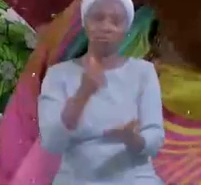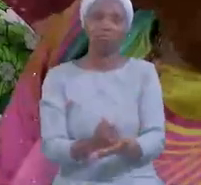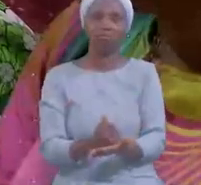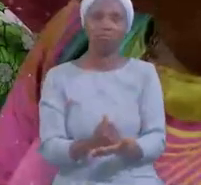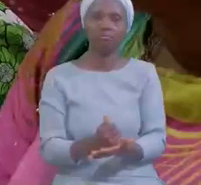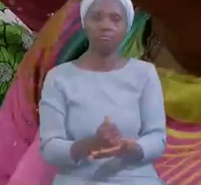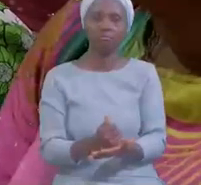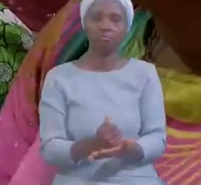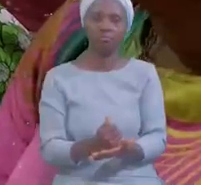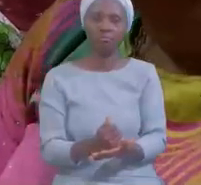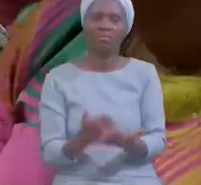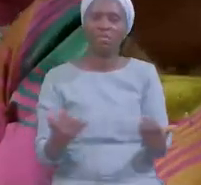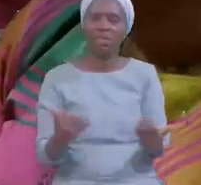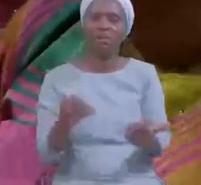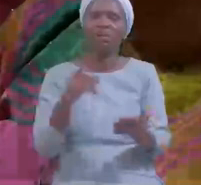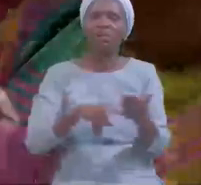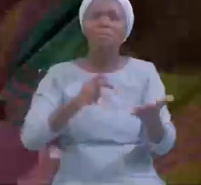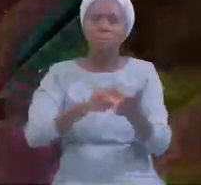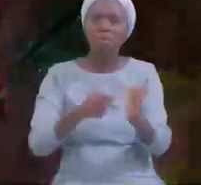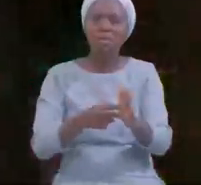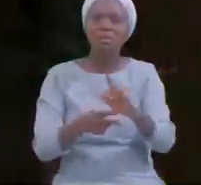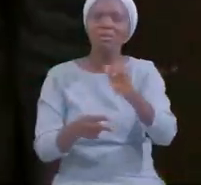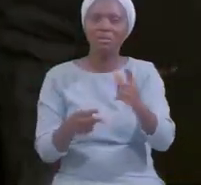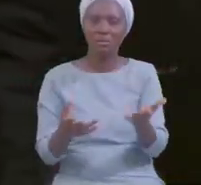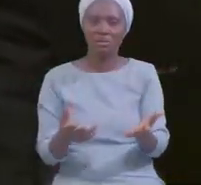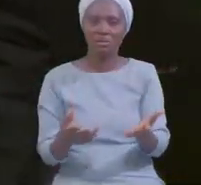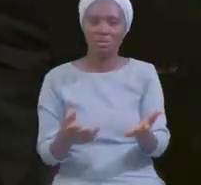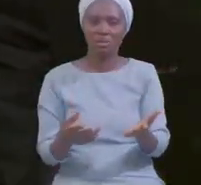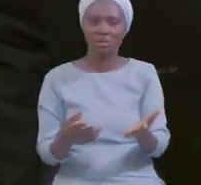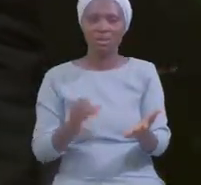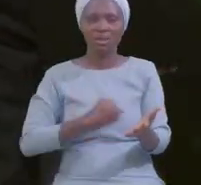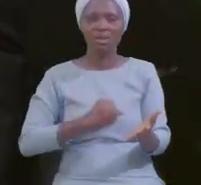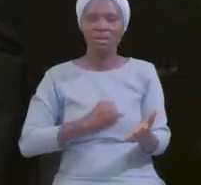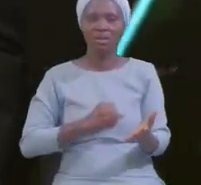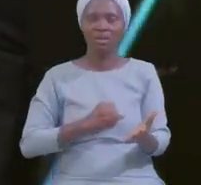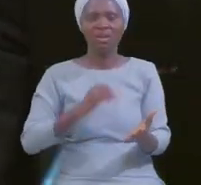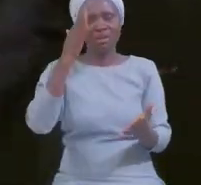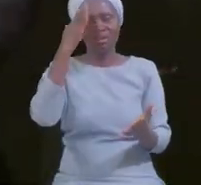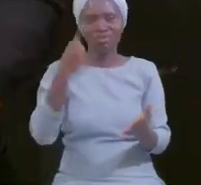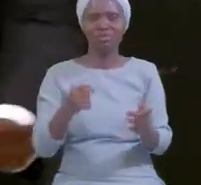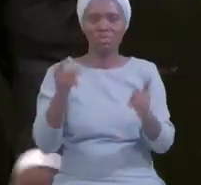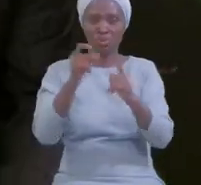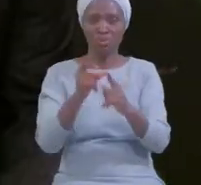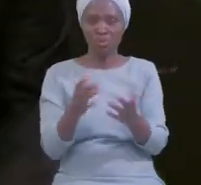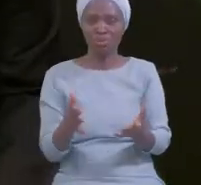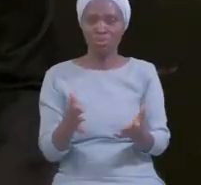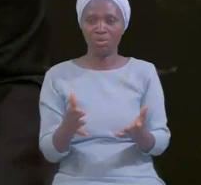Qu'est-ce que cela veut dire? Je connais la parole, mais ce n'était pas dans sa bouche. Il a appris la